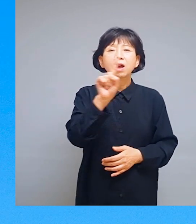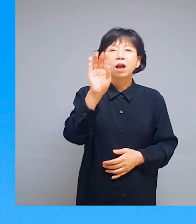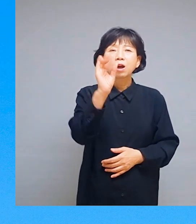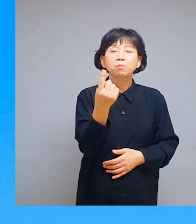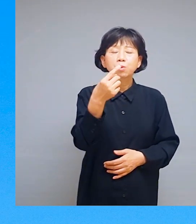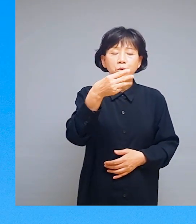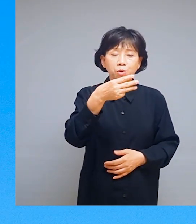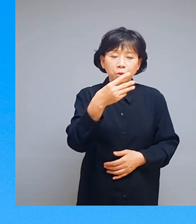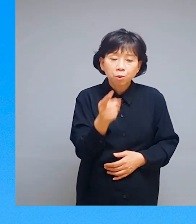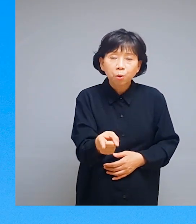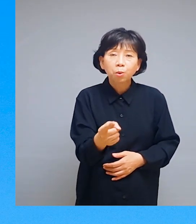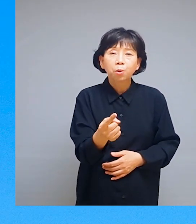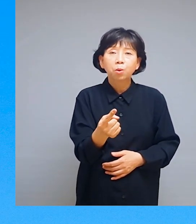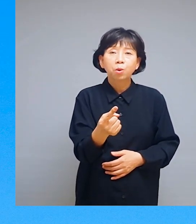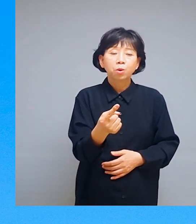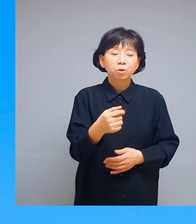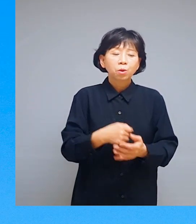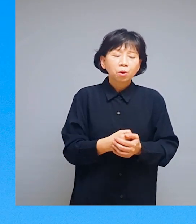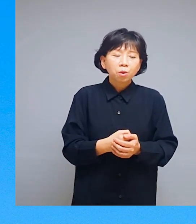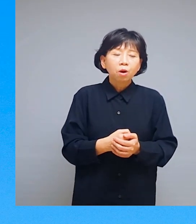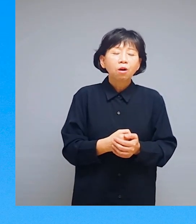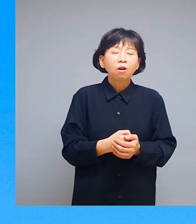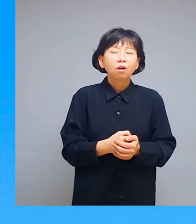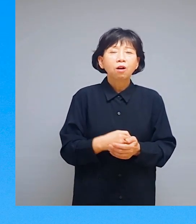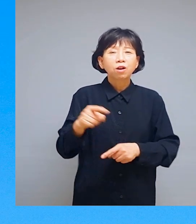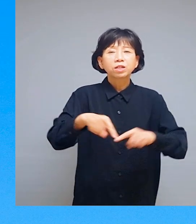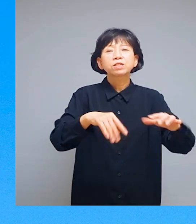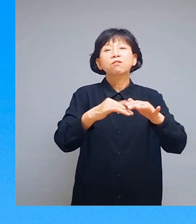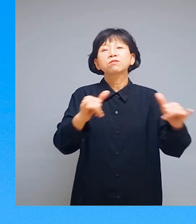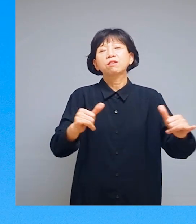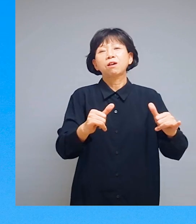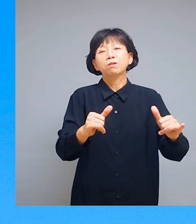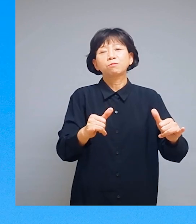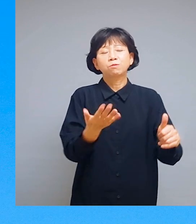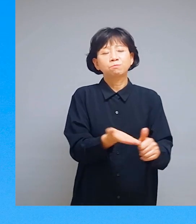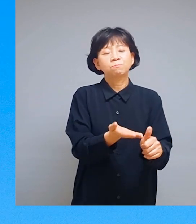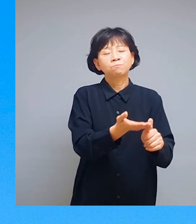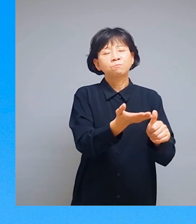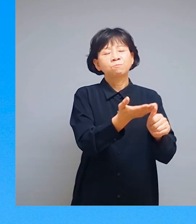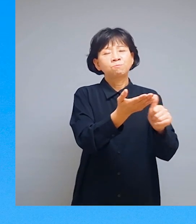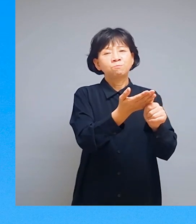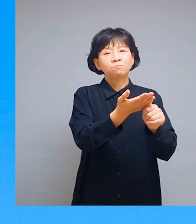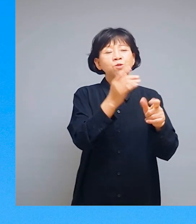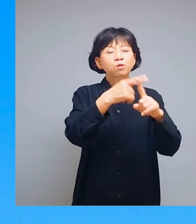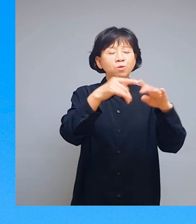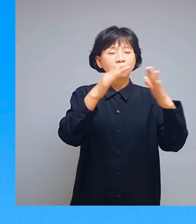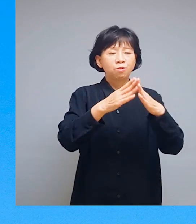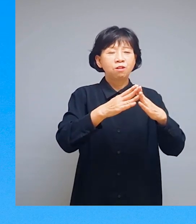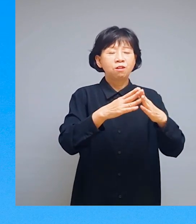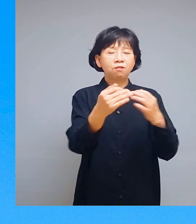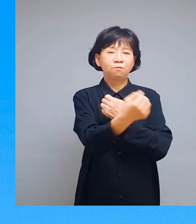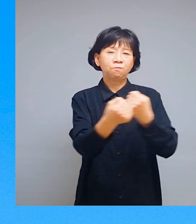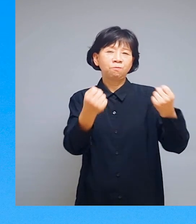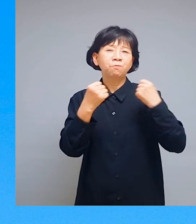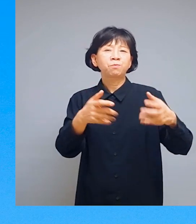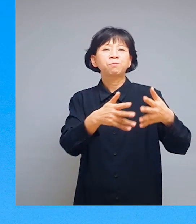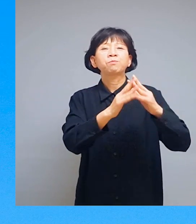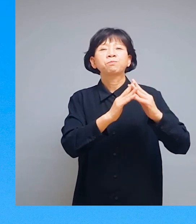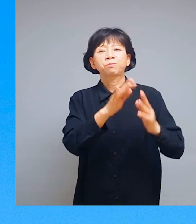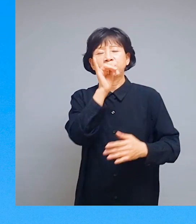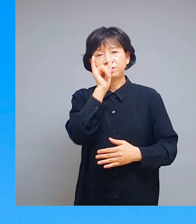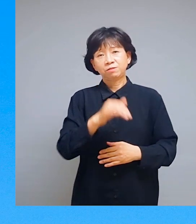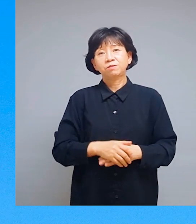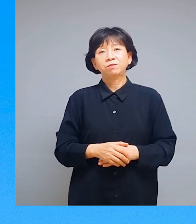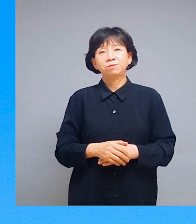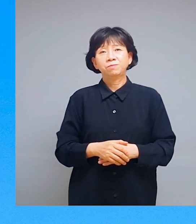아볼로마저도 동역자들이 되어서 그 에베소 교회를 섬기며 교회가 든든히 세워졌던 모습들이 있었다니까요.